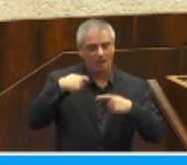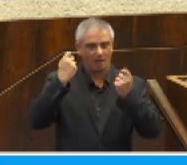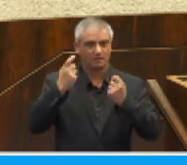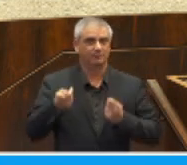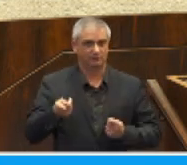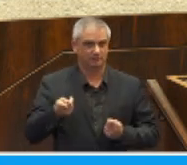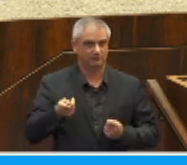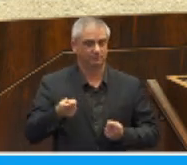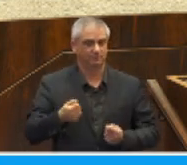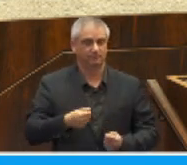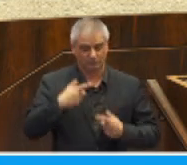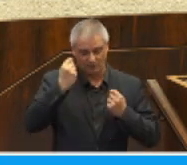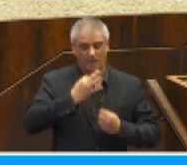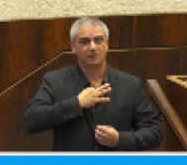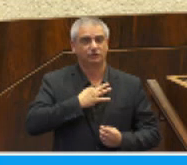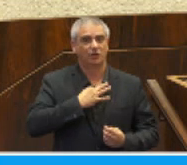חניך שלי